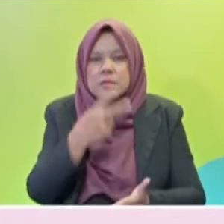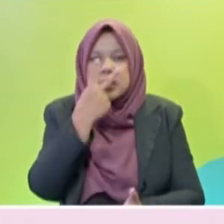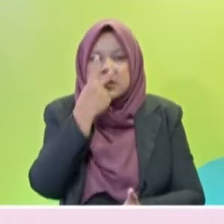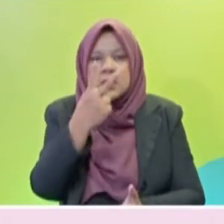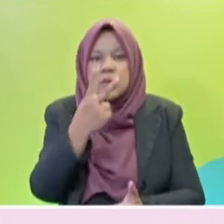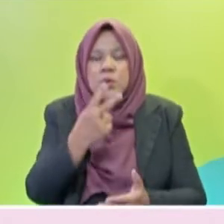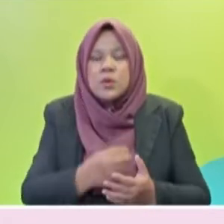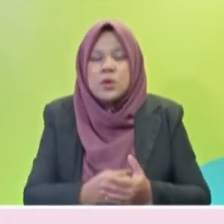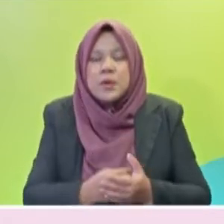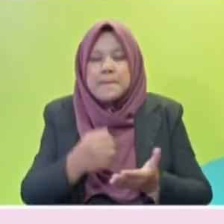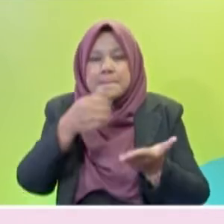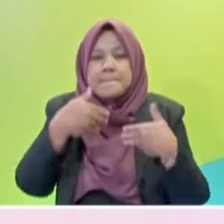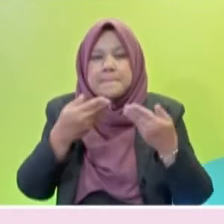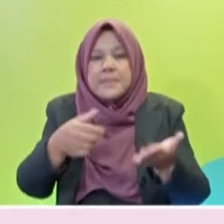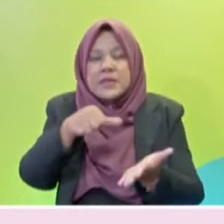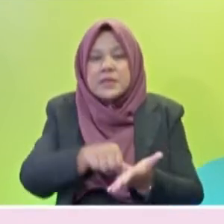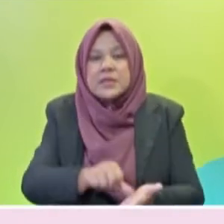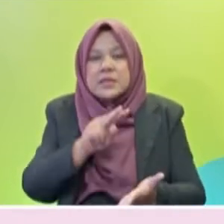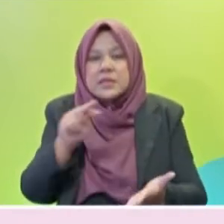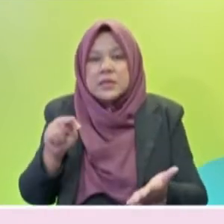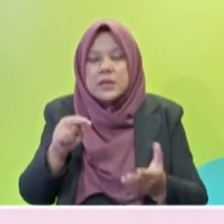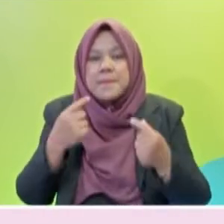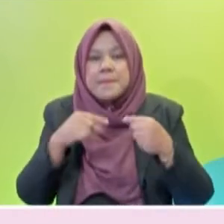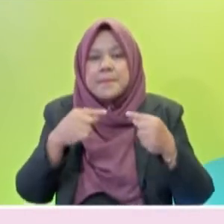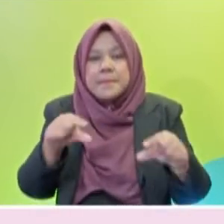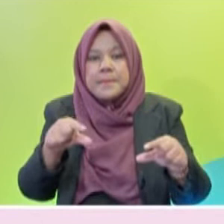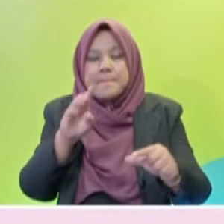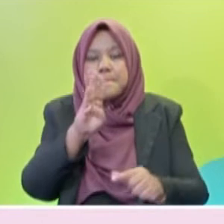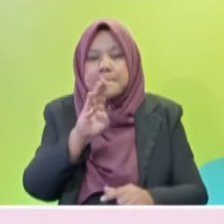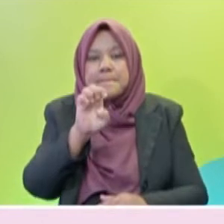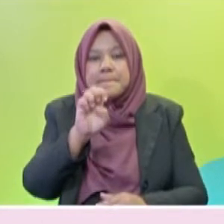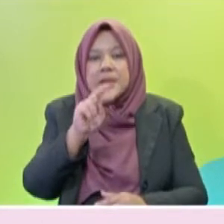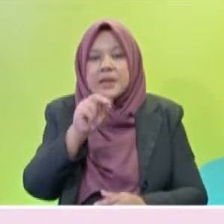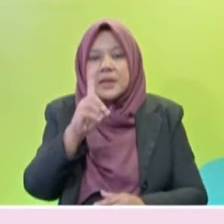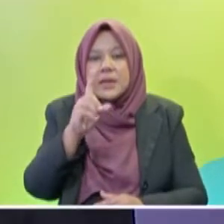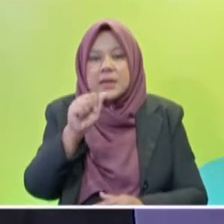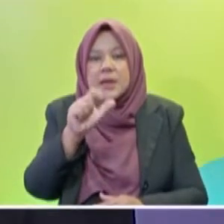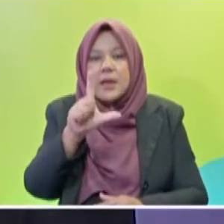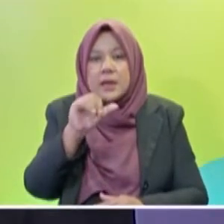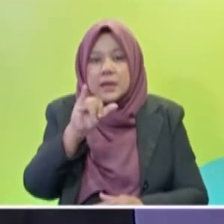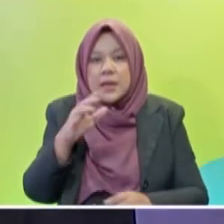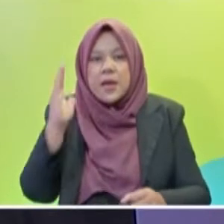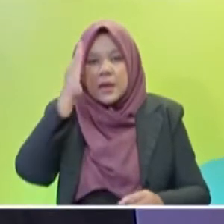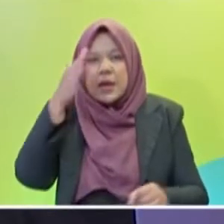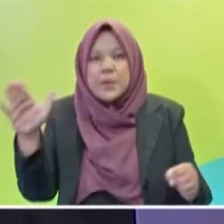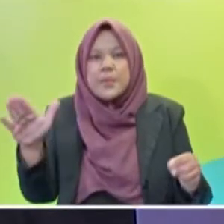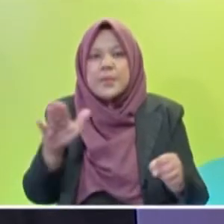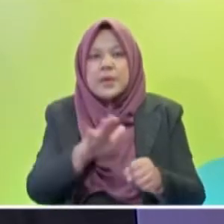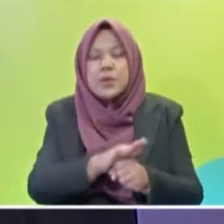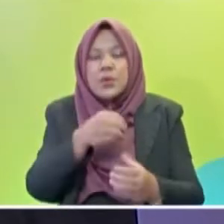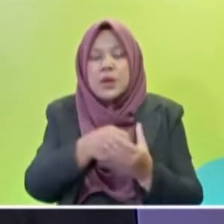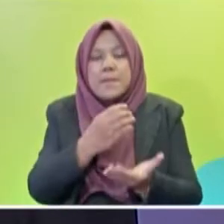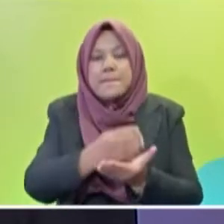kita akan meningkat tekanan so pergerakan bendali tadi akan memenuhi ruang yang ada dalam botol